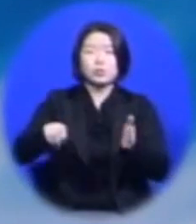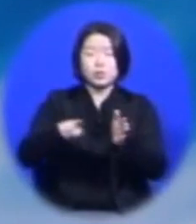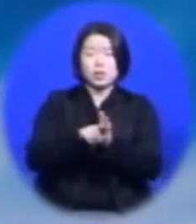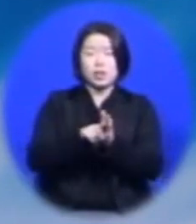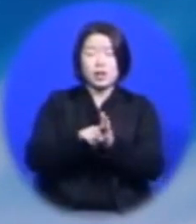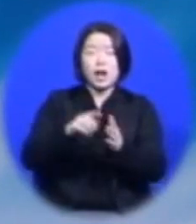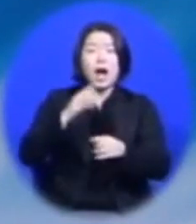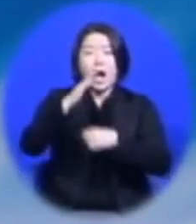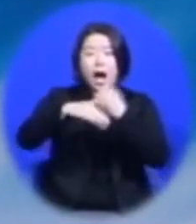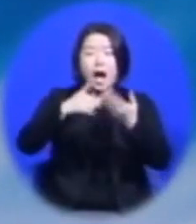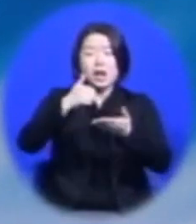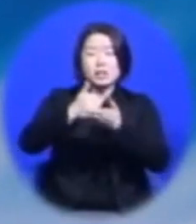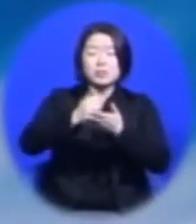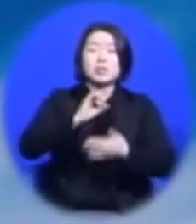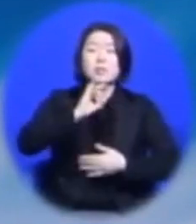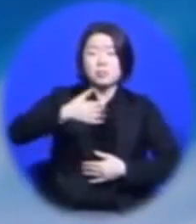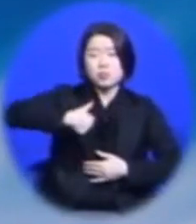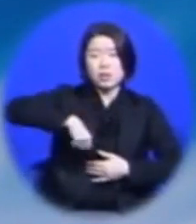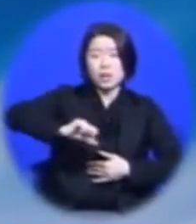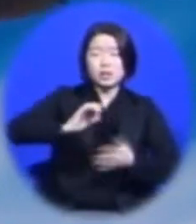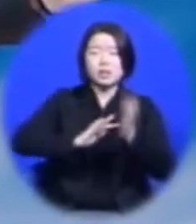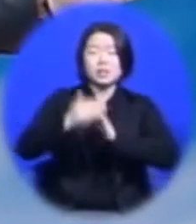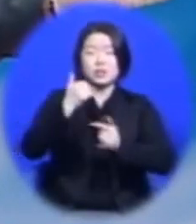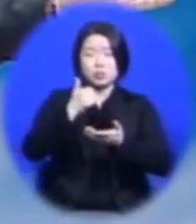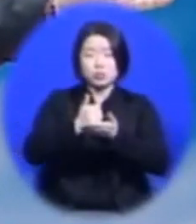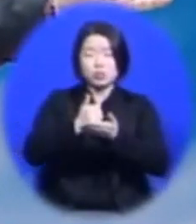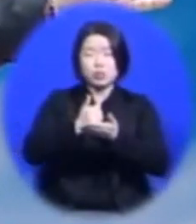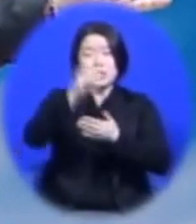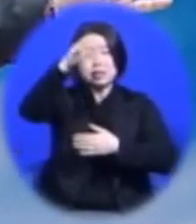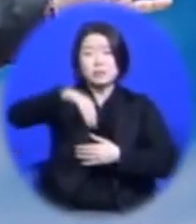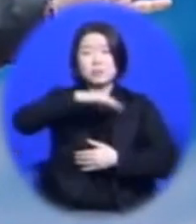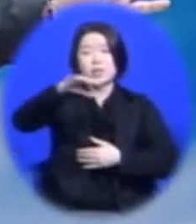독생자 예수 그리스도가 십자가에서 죽으셨어요.